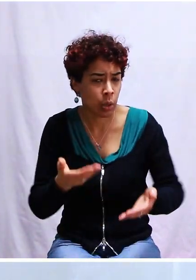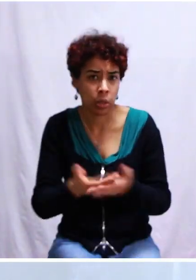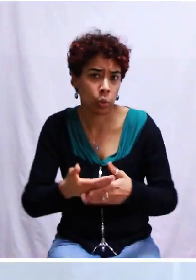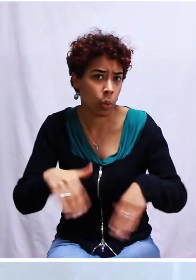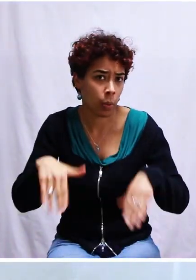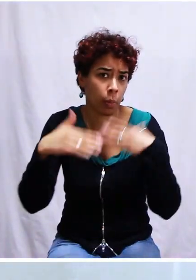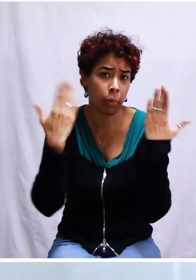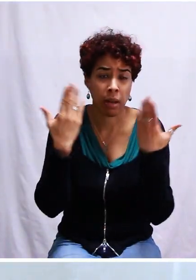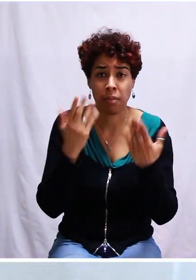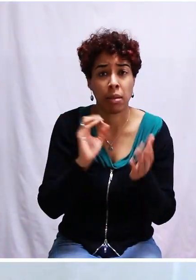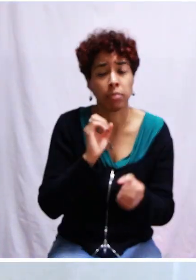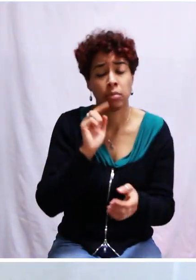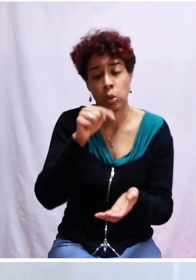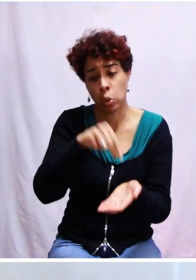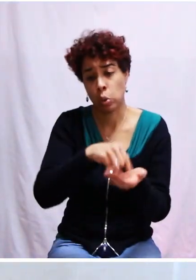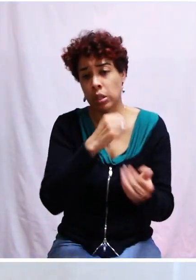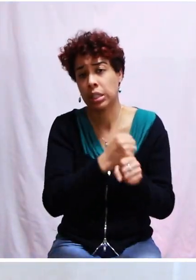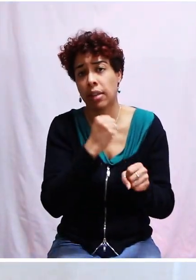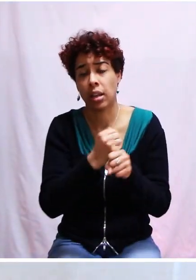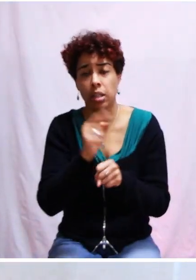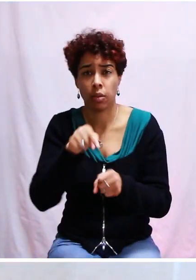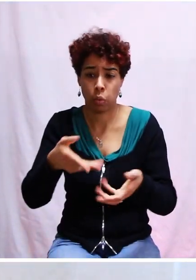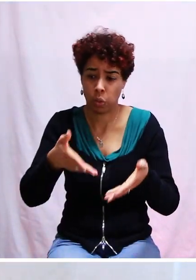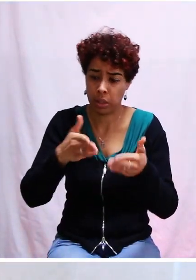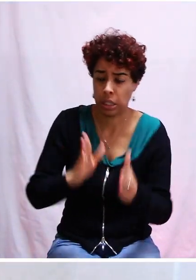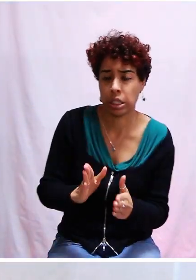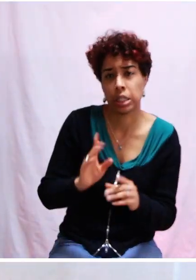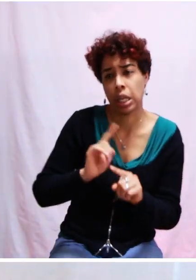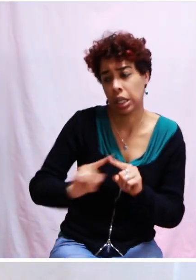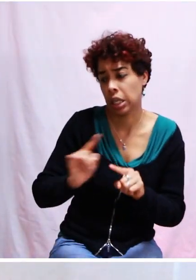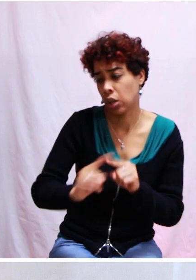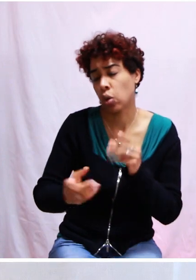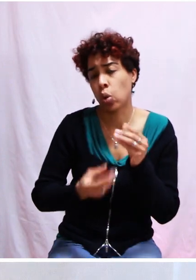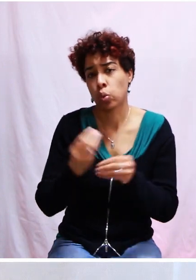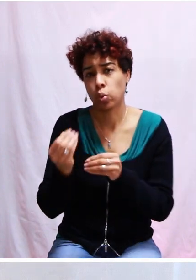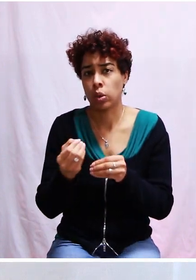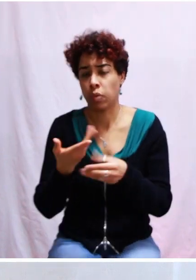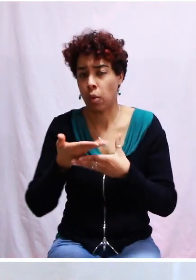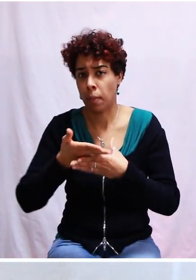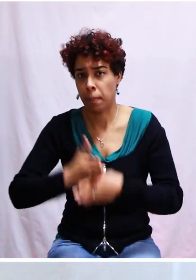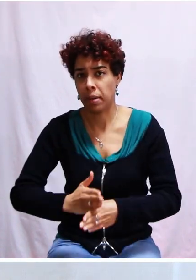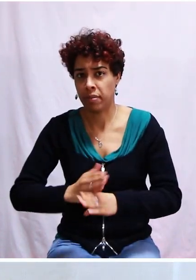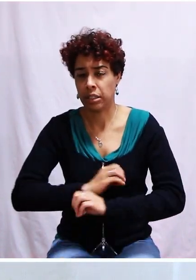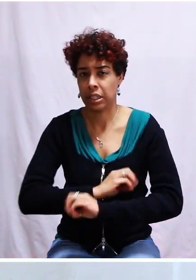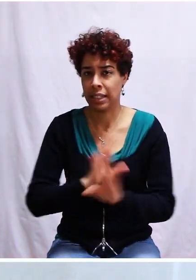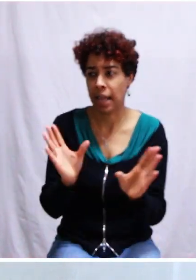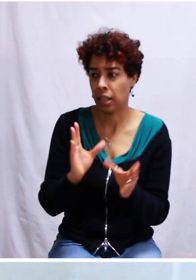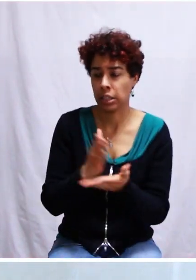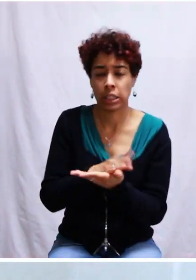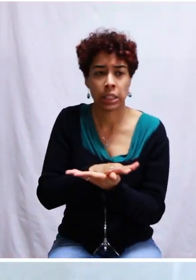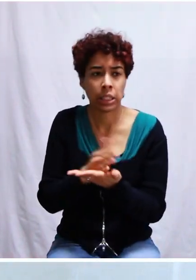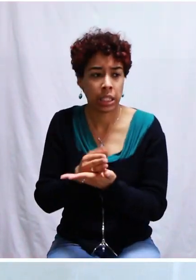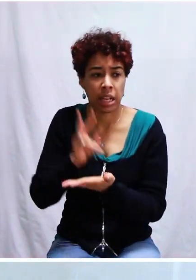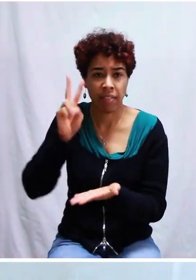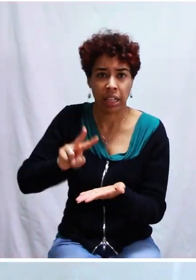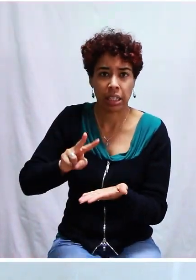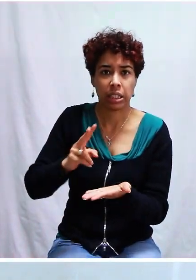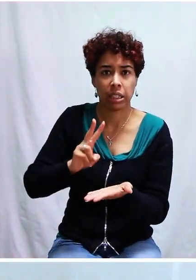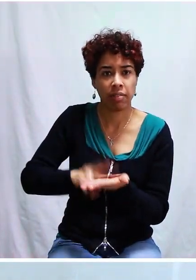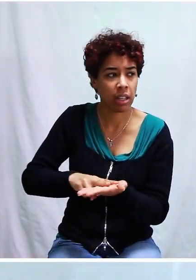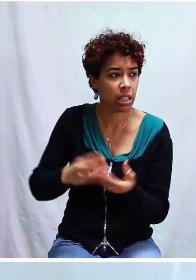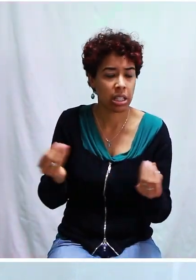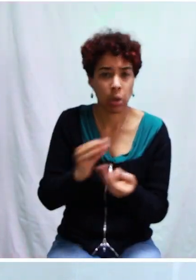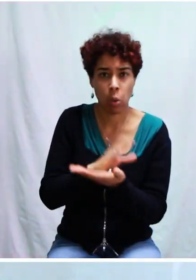situation, même sur le travail, quand on a à décider ou à juger quelque chose ou à trancher, parfois on ne sait pas où est vraiment la vérité, eh